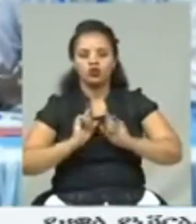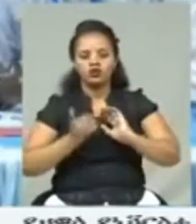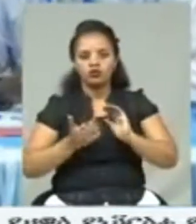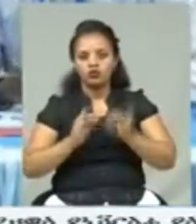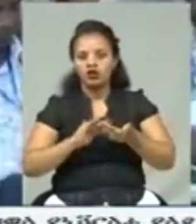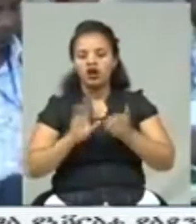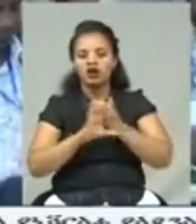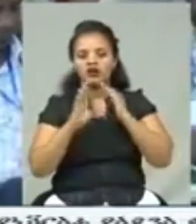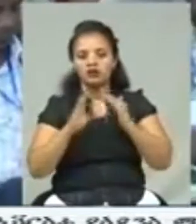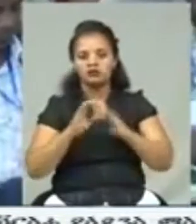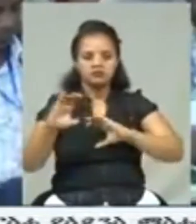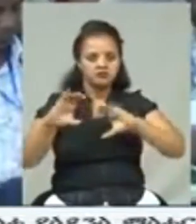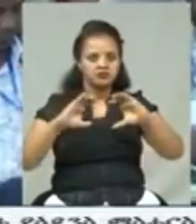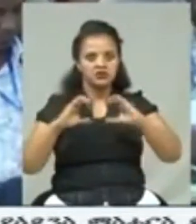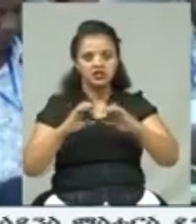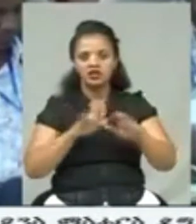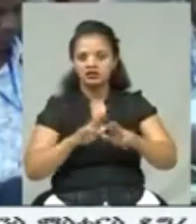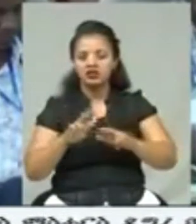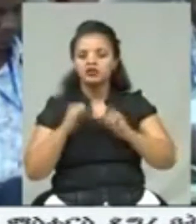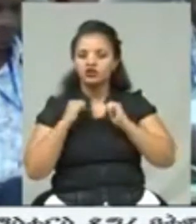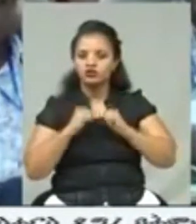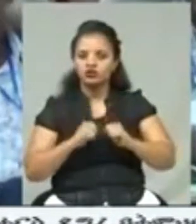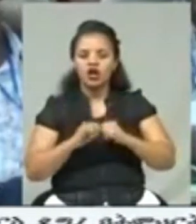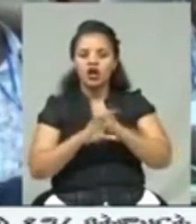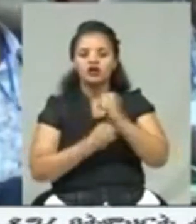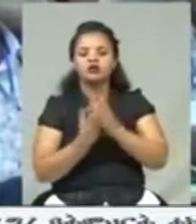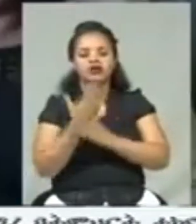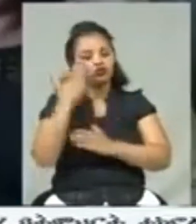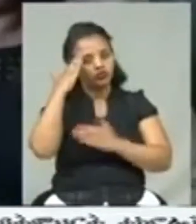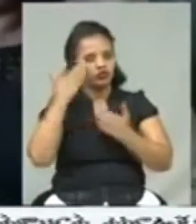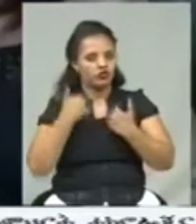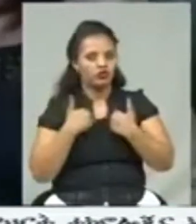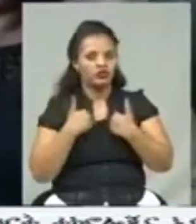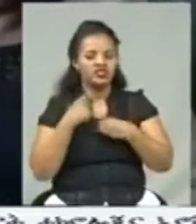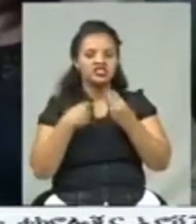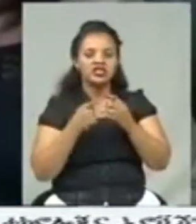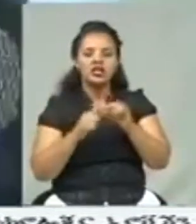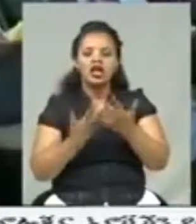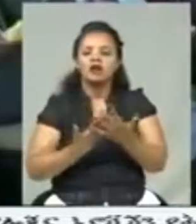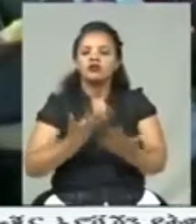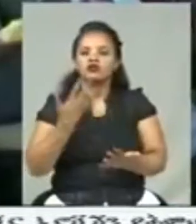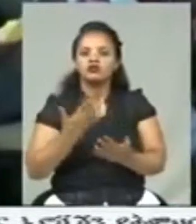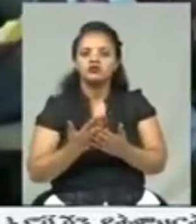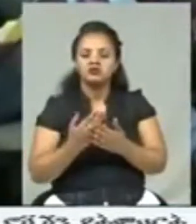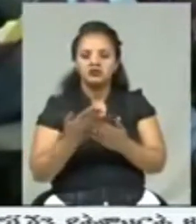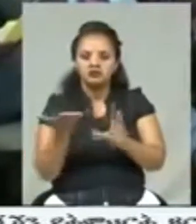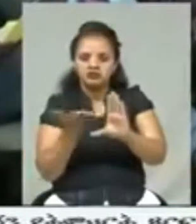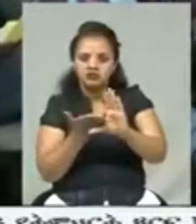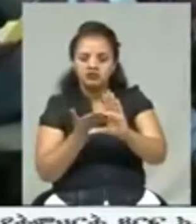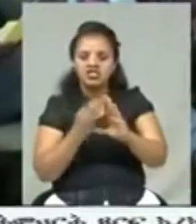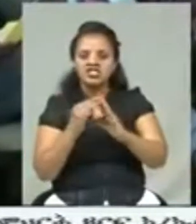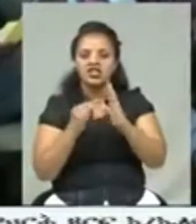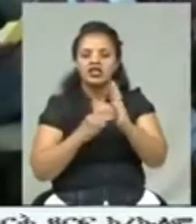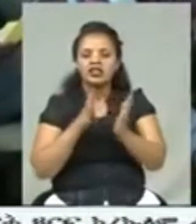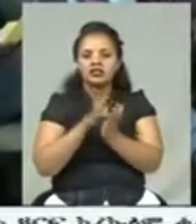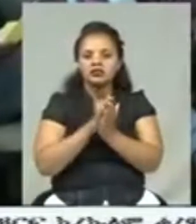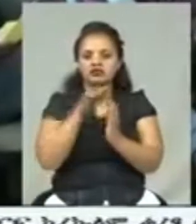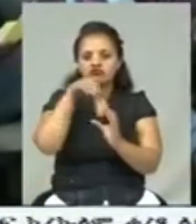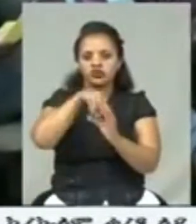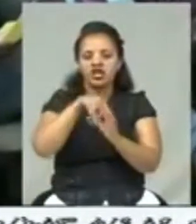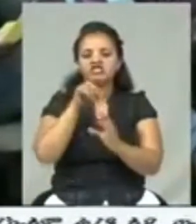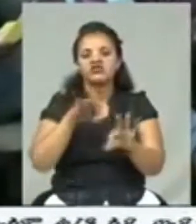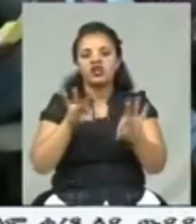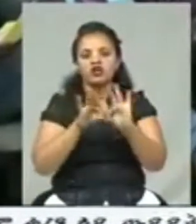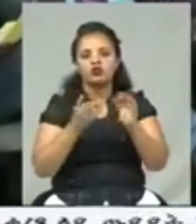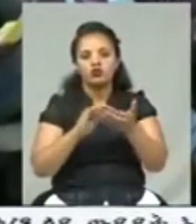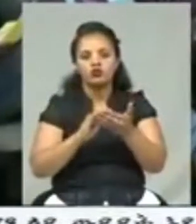እንደመሆኗ አገራዊ መግባባትን ለማስፈን የሚያስችሉ አገር በቀል እውቀቶች አሏት። የስነ ቃል ሀብቶችን መሰነድና በስርዓተ ትምህርቱ ማካተት አስፈላጊ